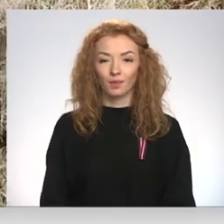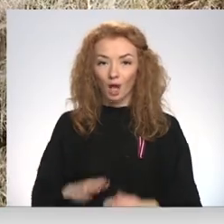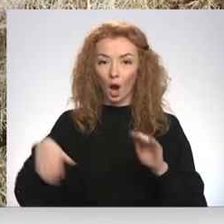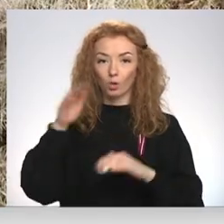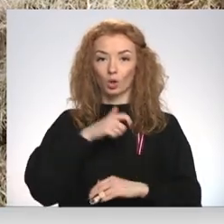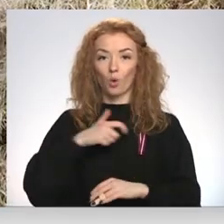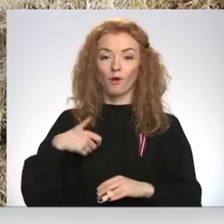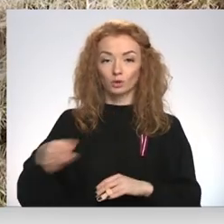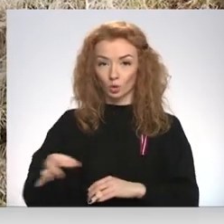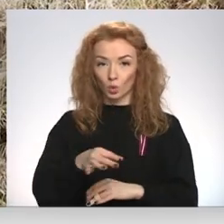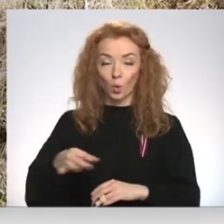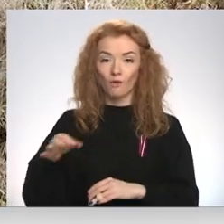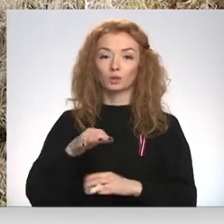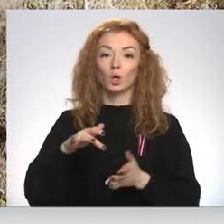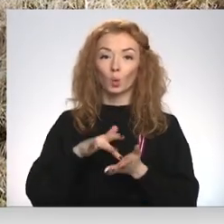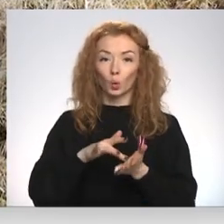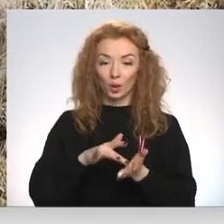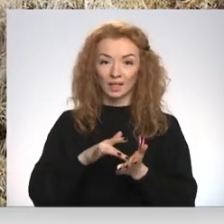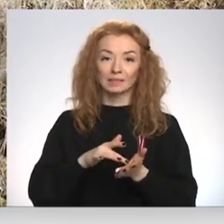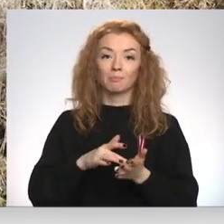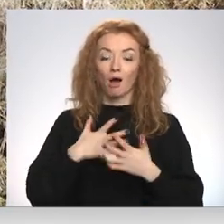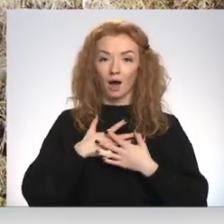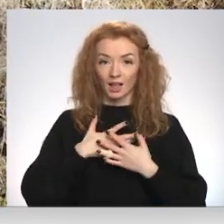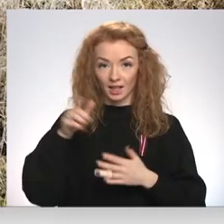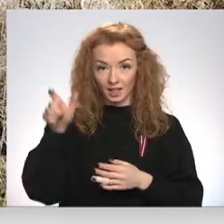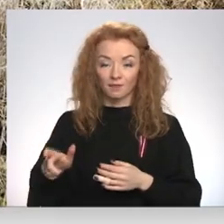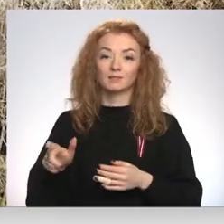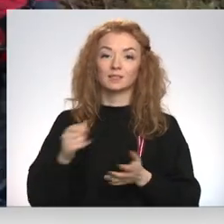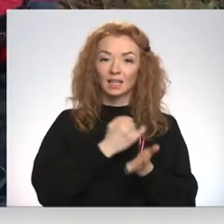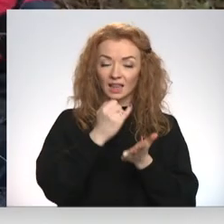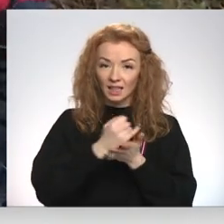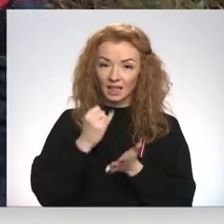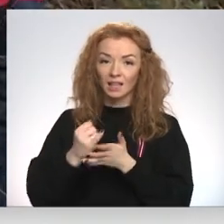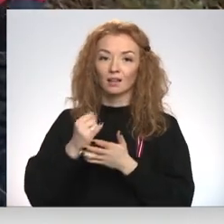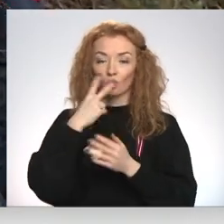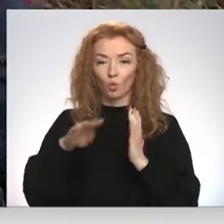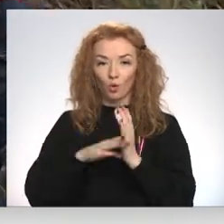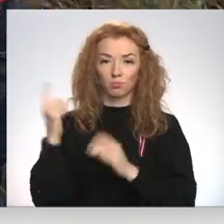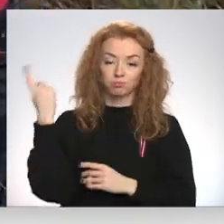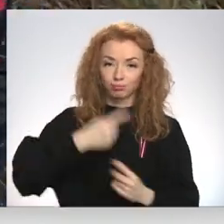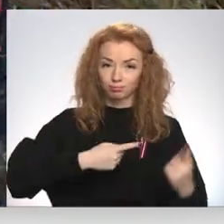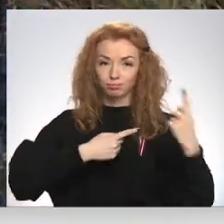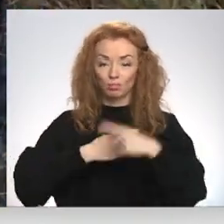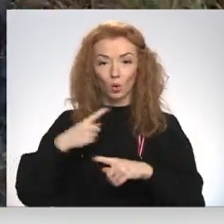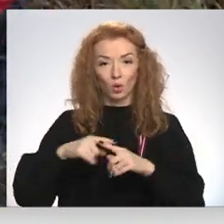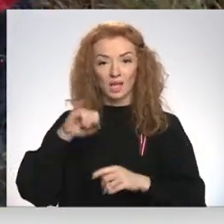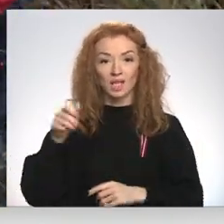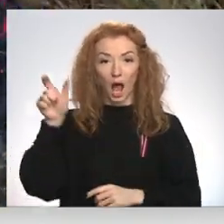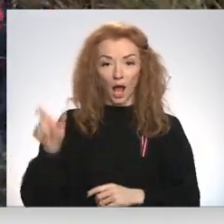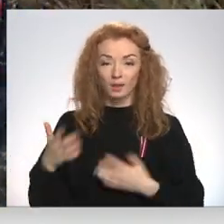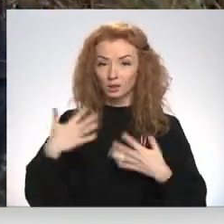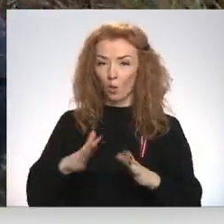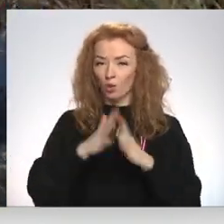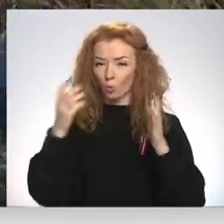Augšdaugavas novada ūdens turisma entuziasti attīra Laucesas upi no koku kritelām. Daugavpilietim Jānim, kas ar ūdens turismu nodarbojas